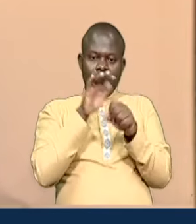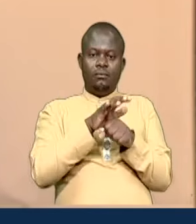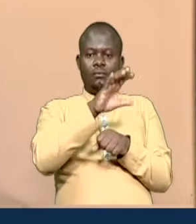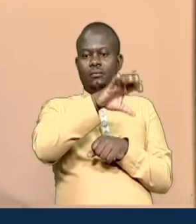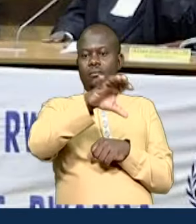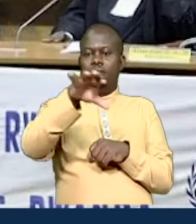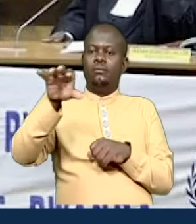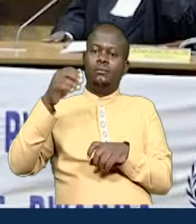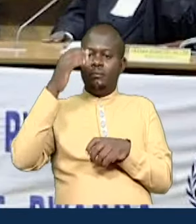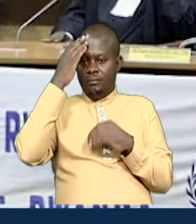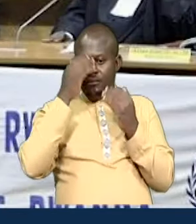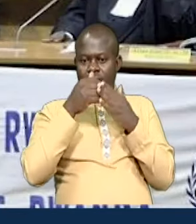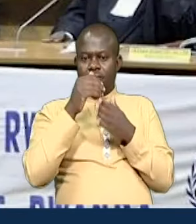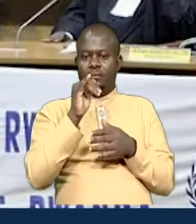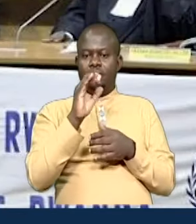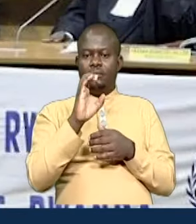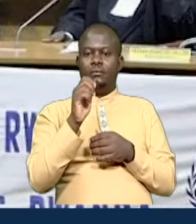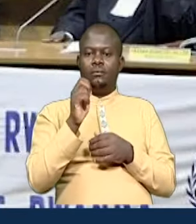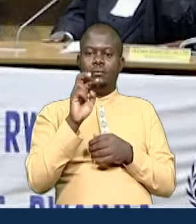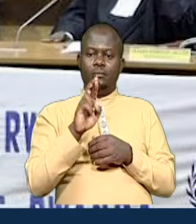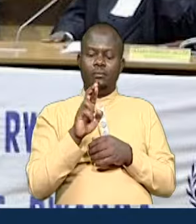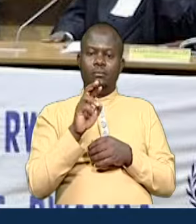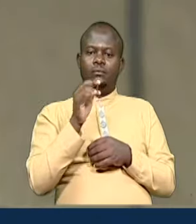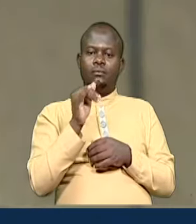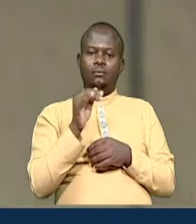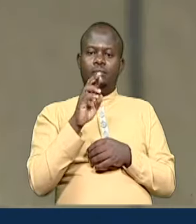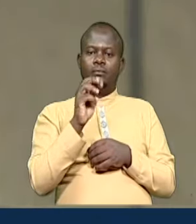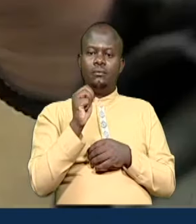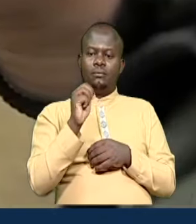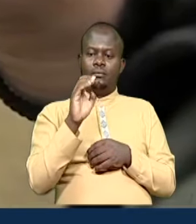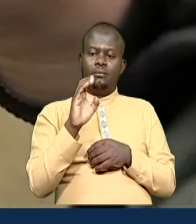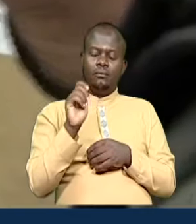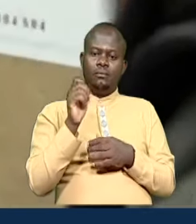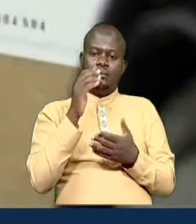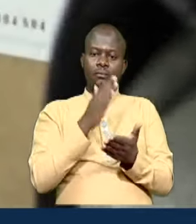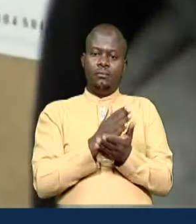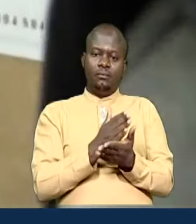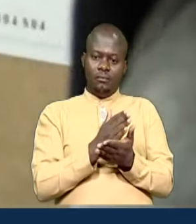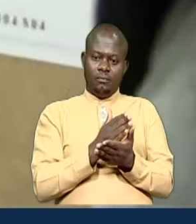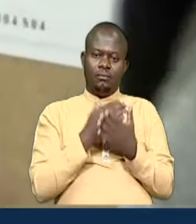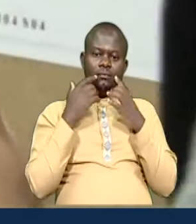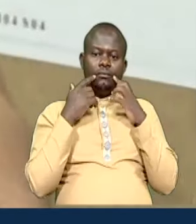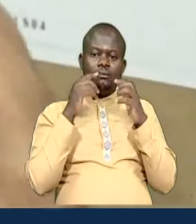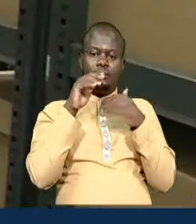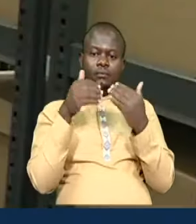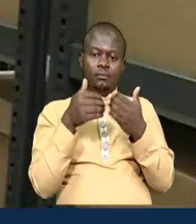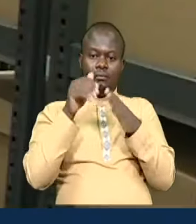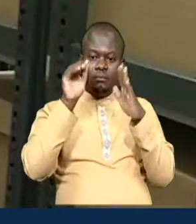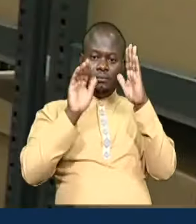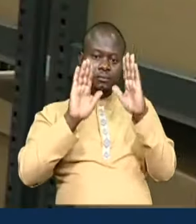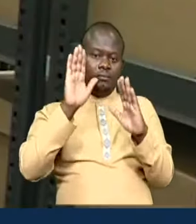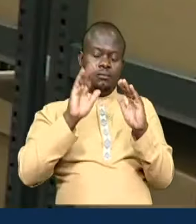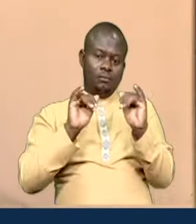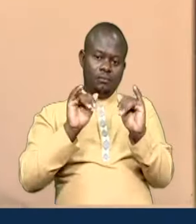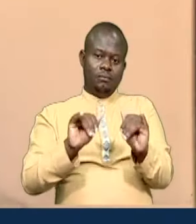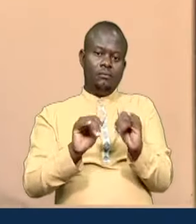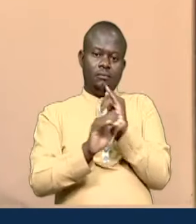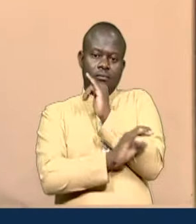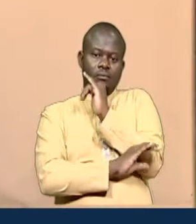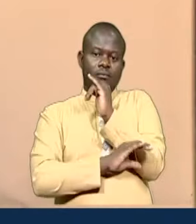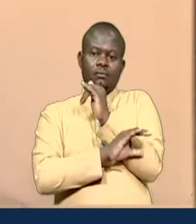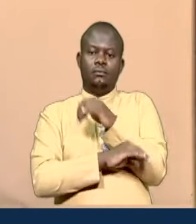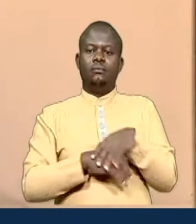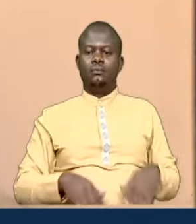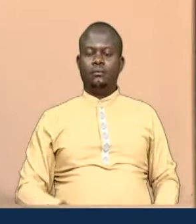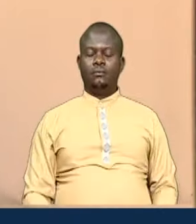nubwo ku ruhande rwa ICTR IRMCT bishyizweho akadomo. Asanga uruhare rukomeye rusigaye ku bihugu.